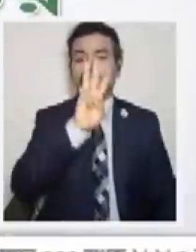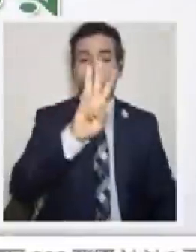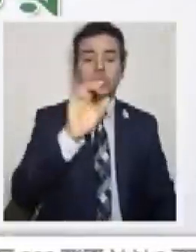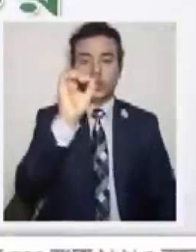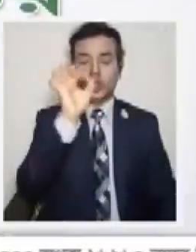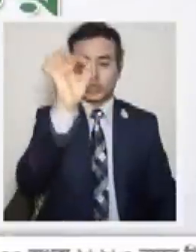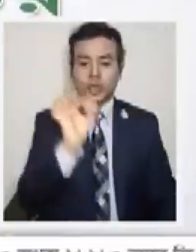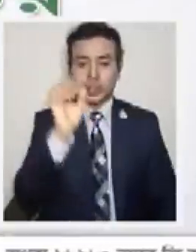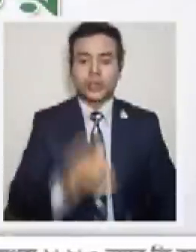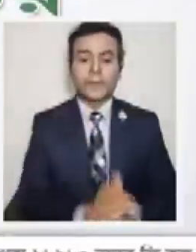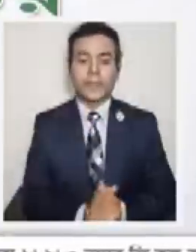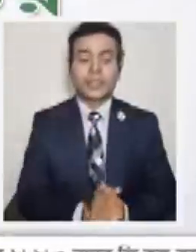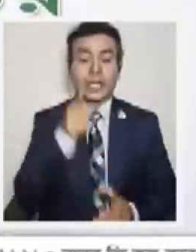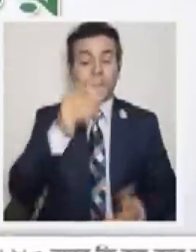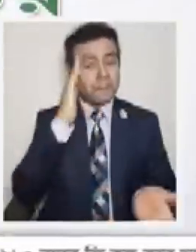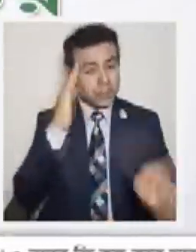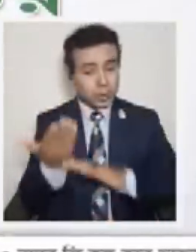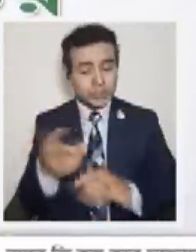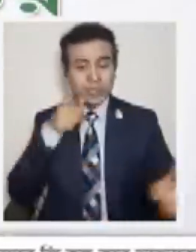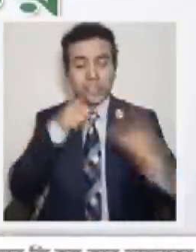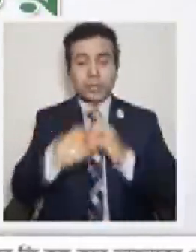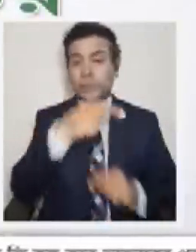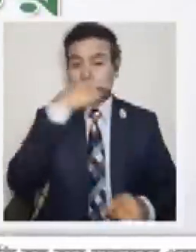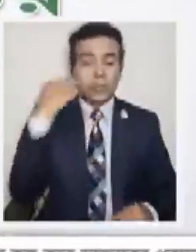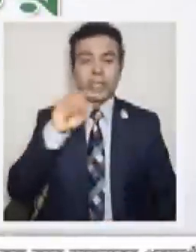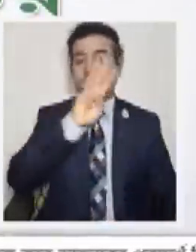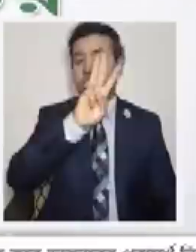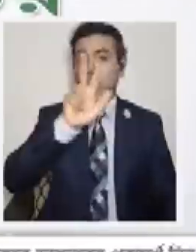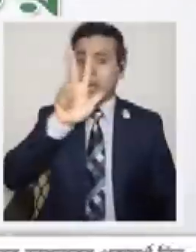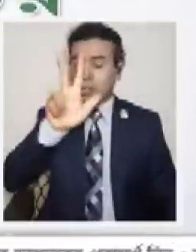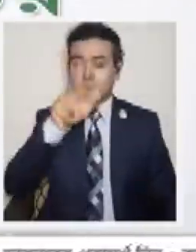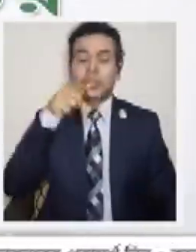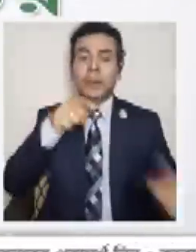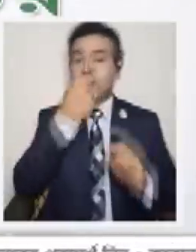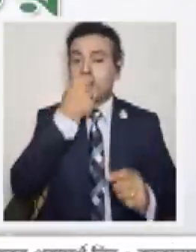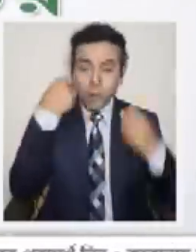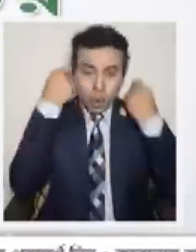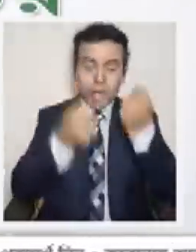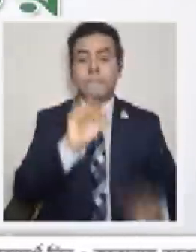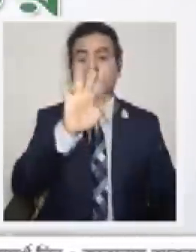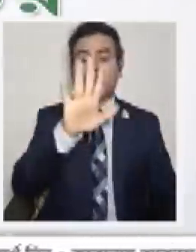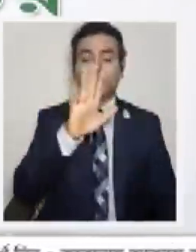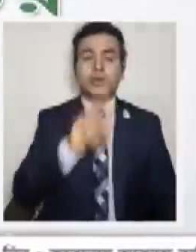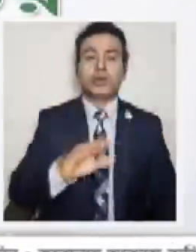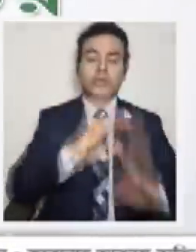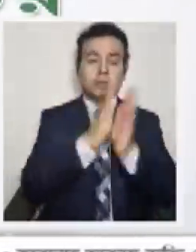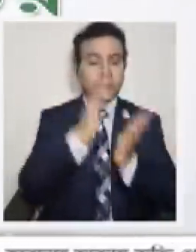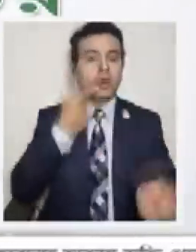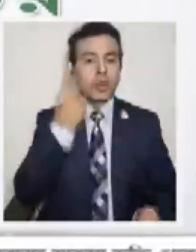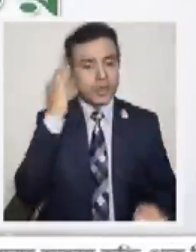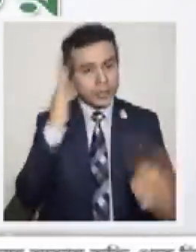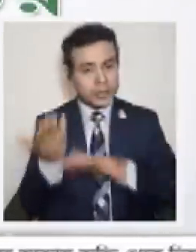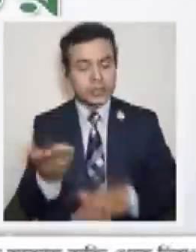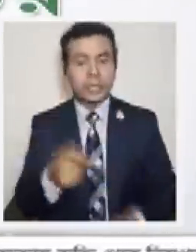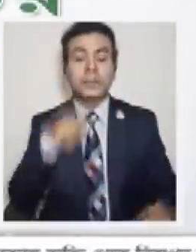1,545 জন, শনাক্ত বিবেচনায় মৃত্যুর হার 1.30%। যারা মৃত্যুবরণ করেছেন তাদের মধ্যে পুরুষ